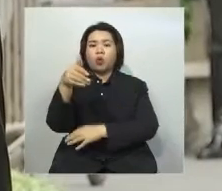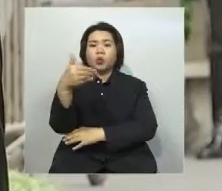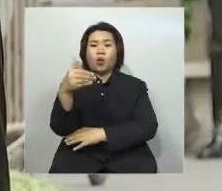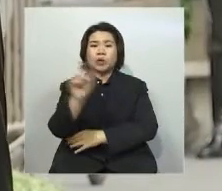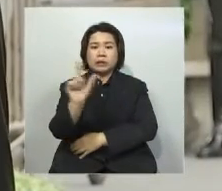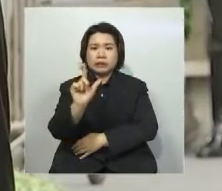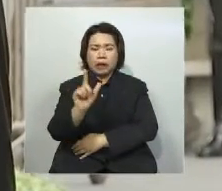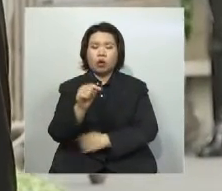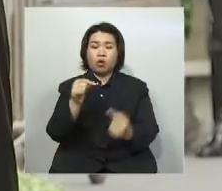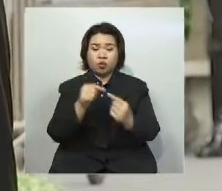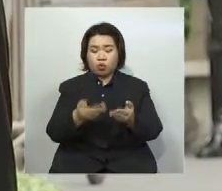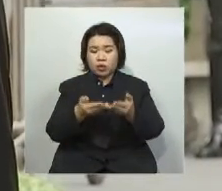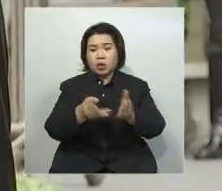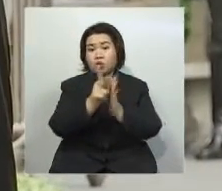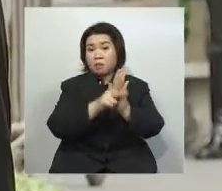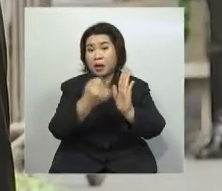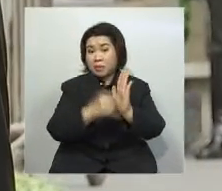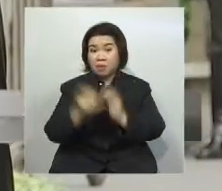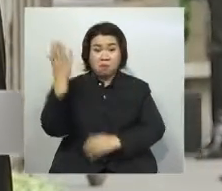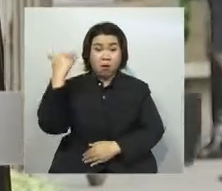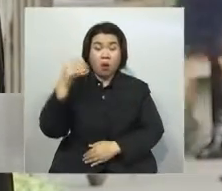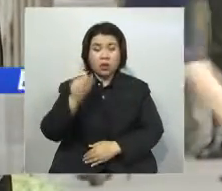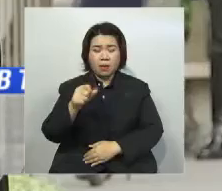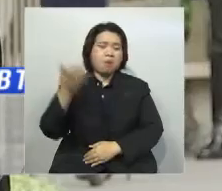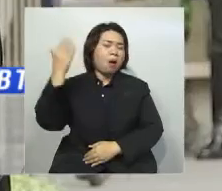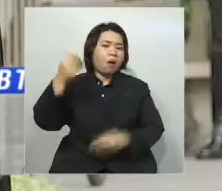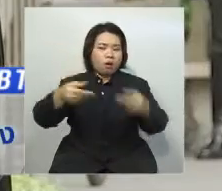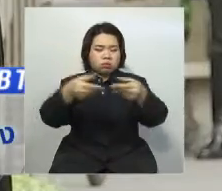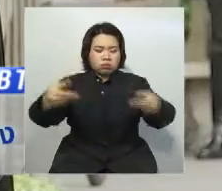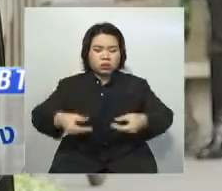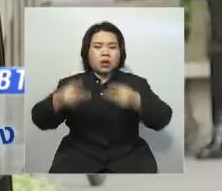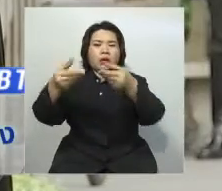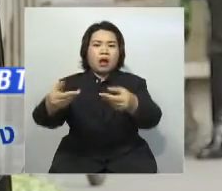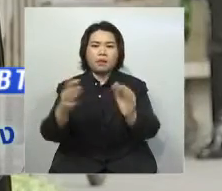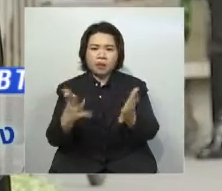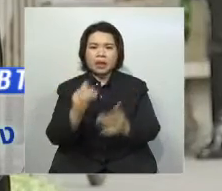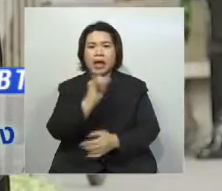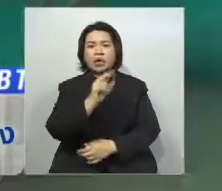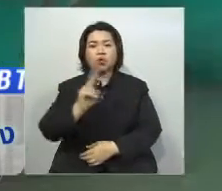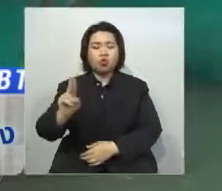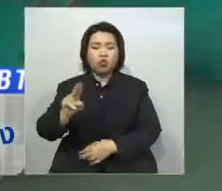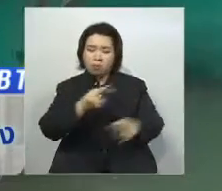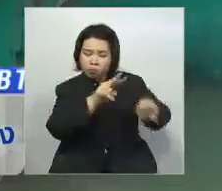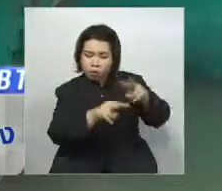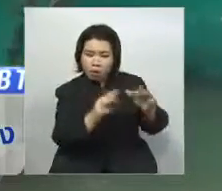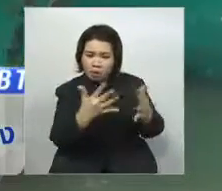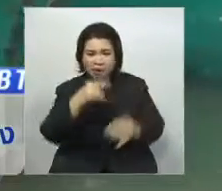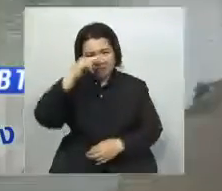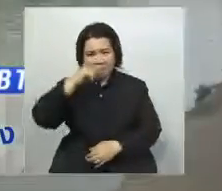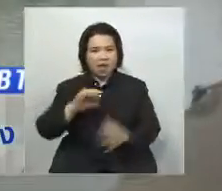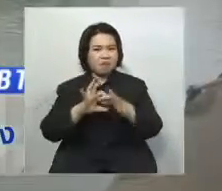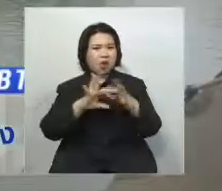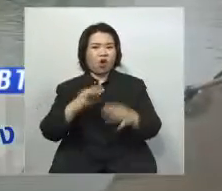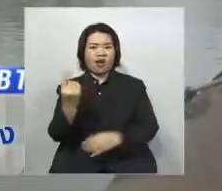ธงเหลืองเกี่ยวกับการทำประมงผิดกฎหมายขาดการรายงานและไร้การควบคุมหรือว่า IUU ให้กับไทยเพียงประเท